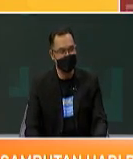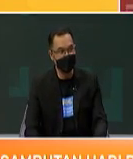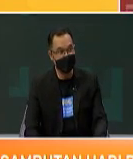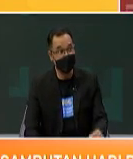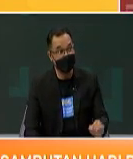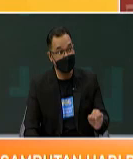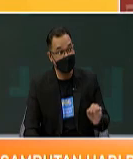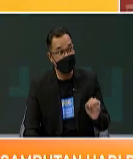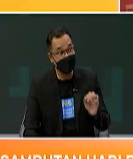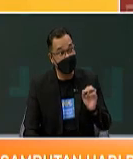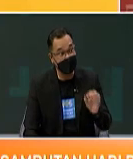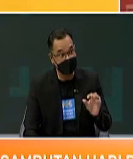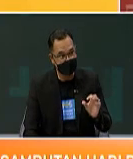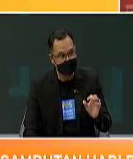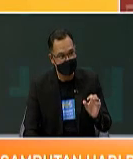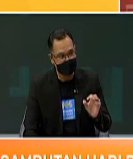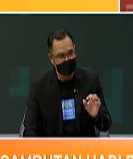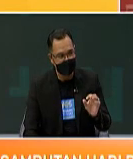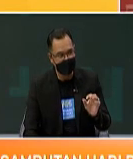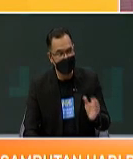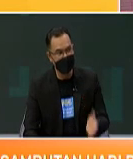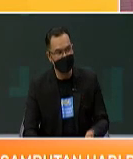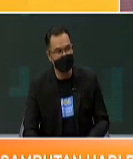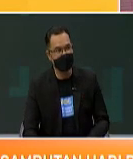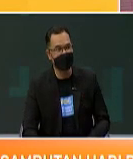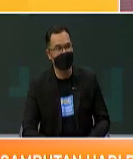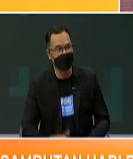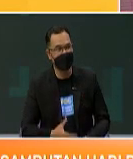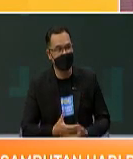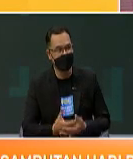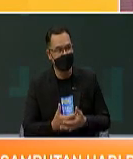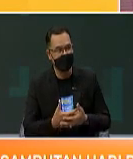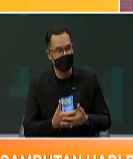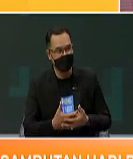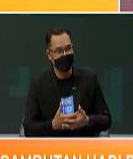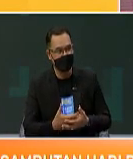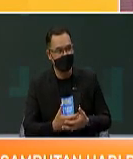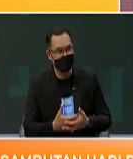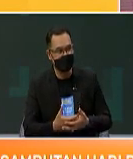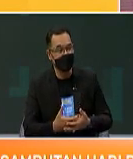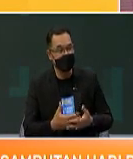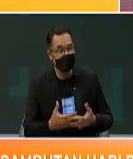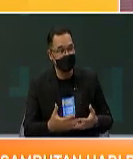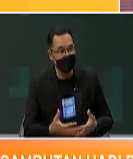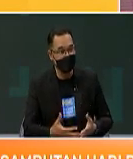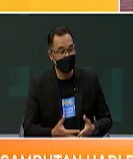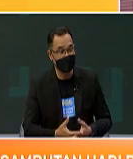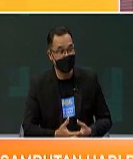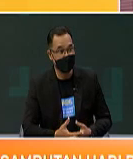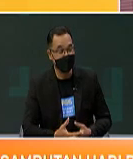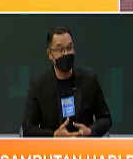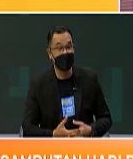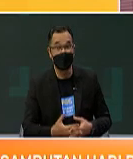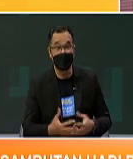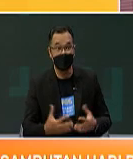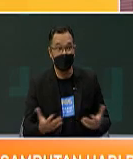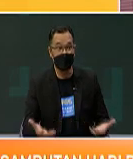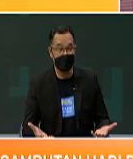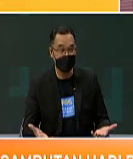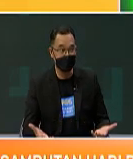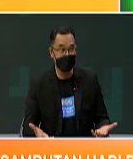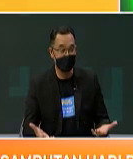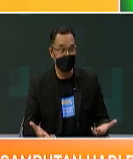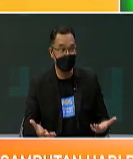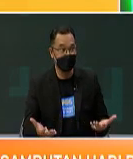segi, maksudnya dari segi sasaran. Mungkin kita boleh cipta apa ni,